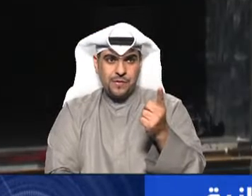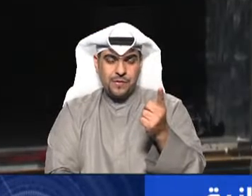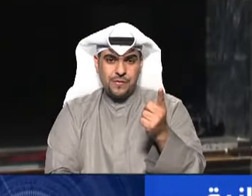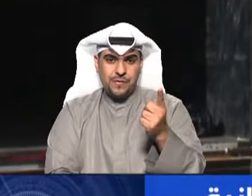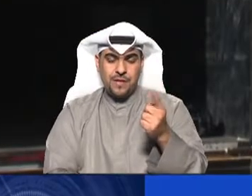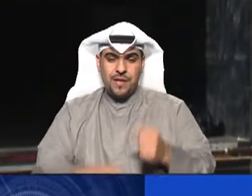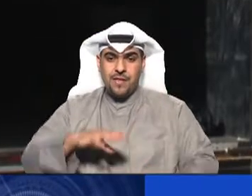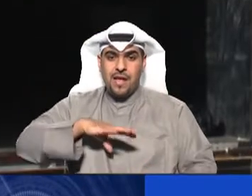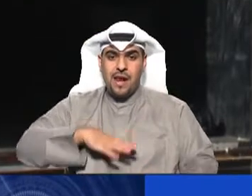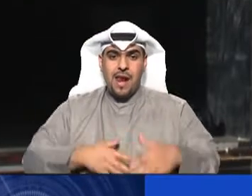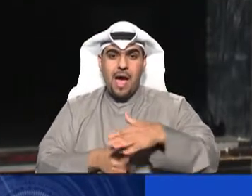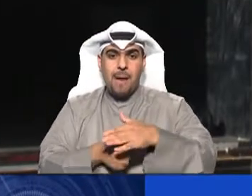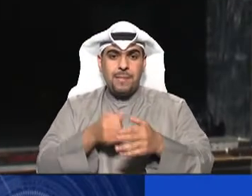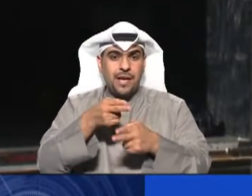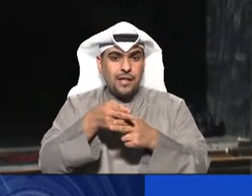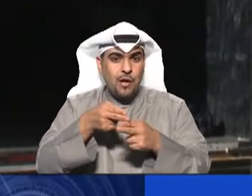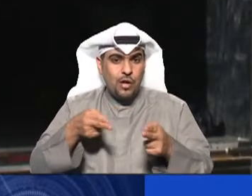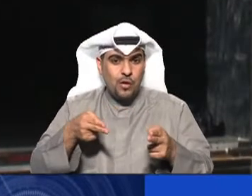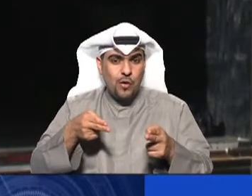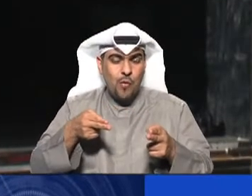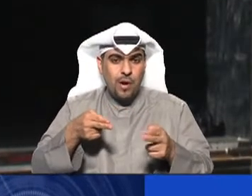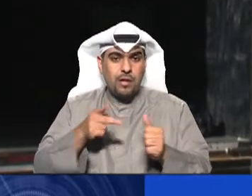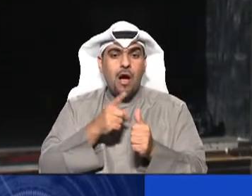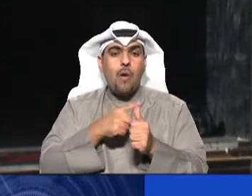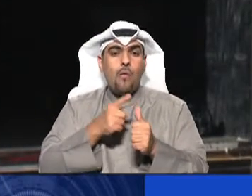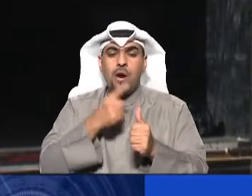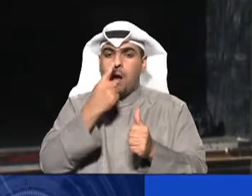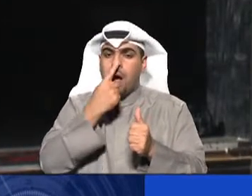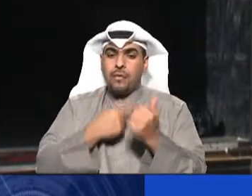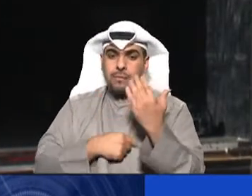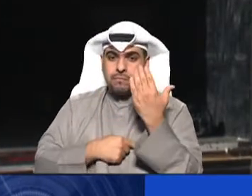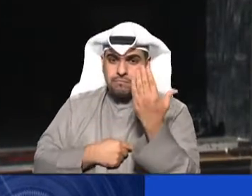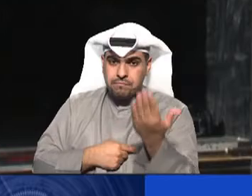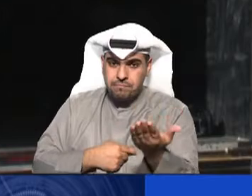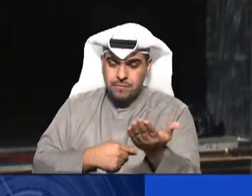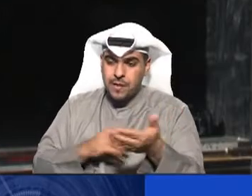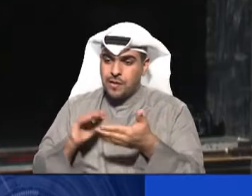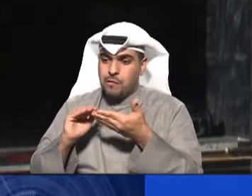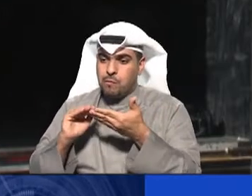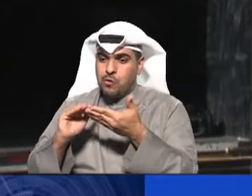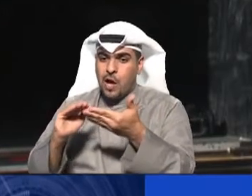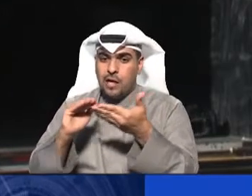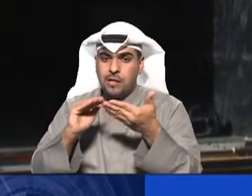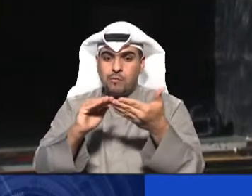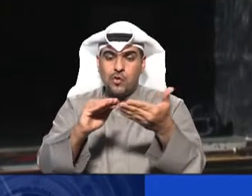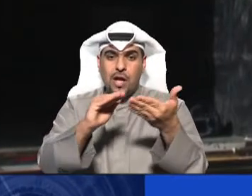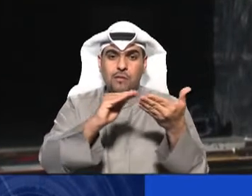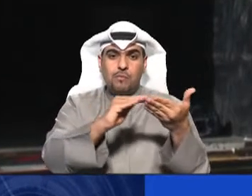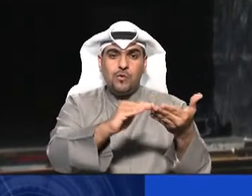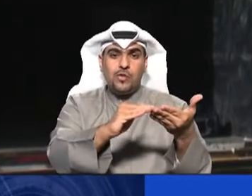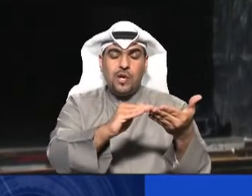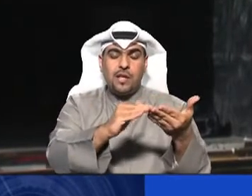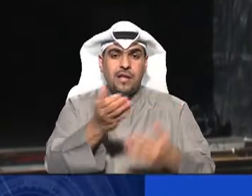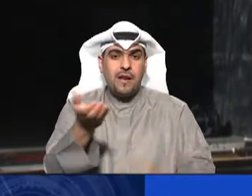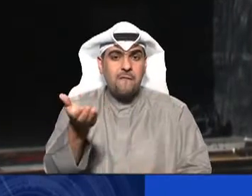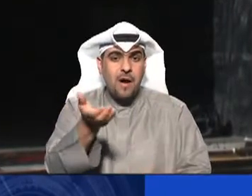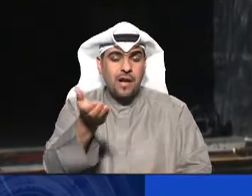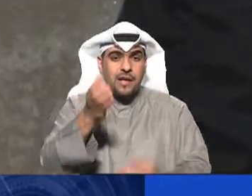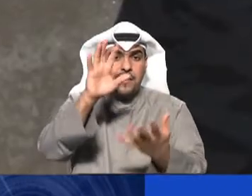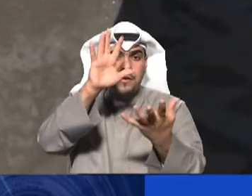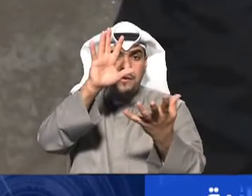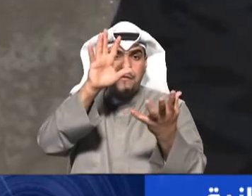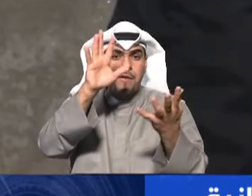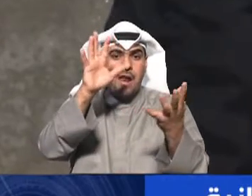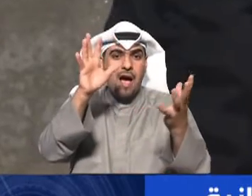صاحب السمو الله يطول بعمره ويحفظه في مساعدة جميع دول العالم، يعني